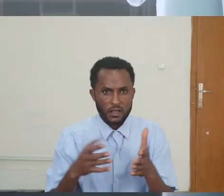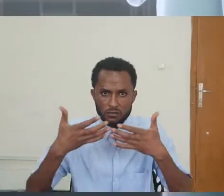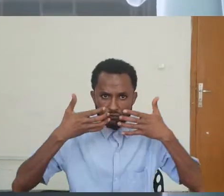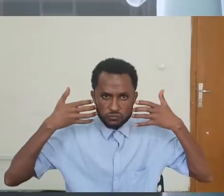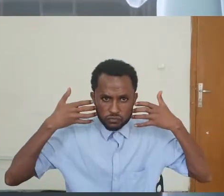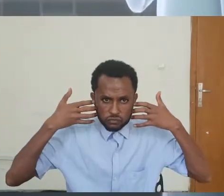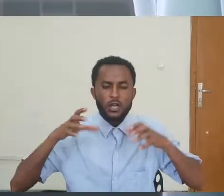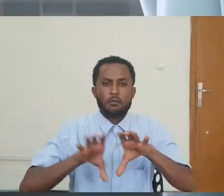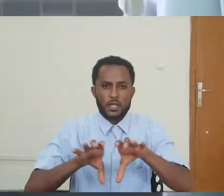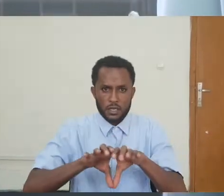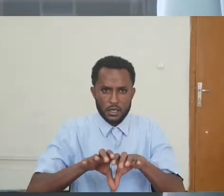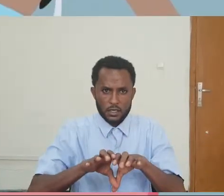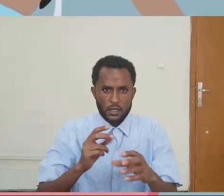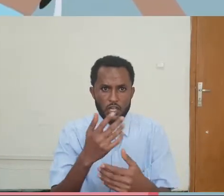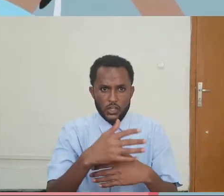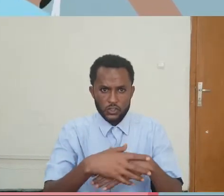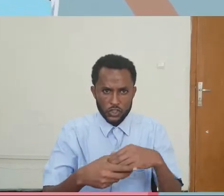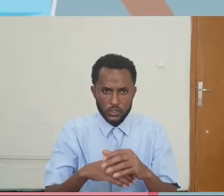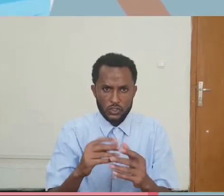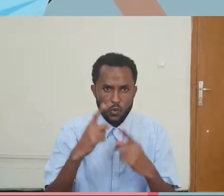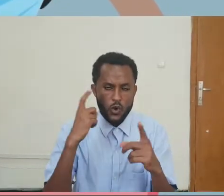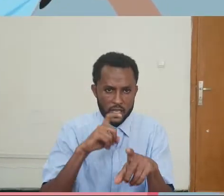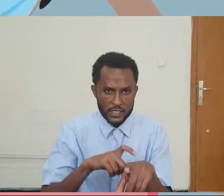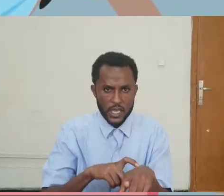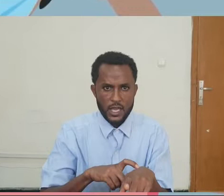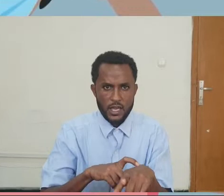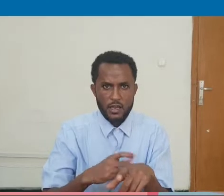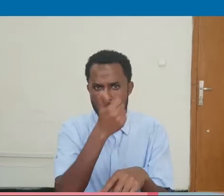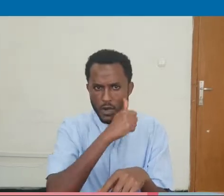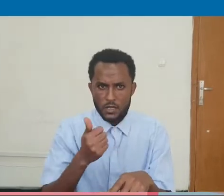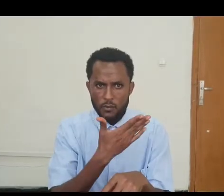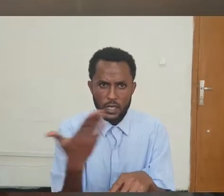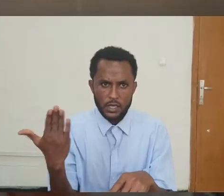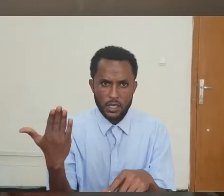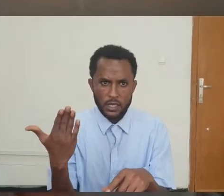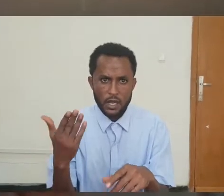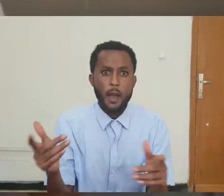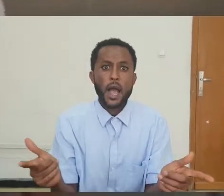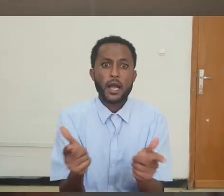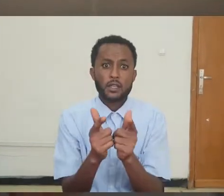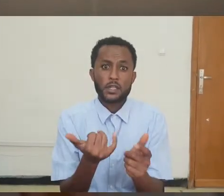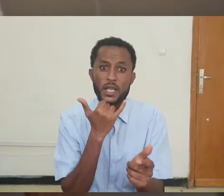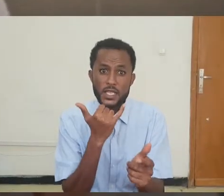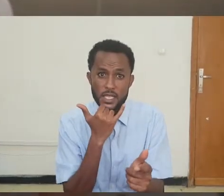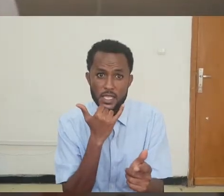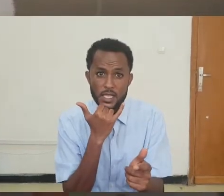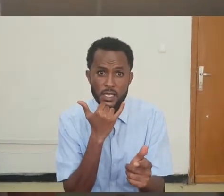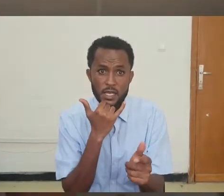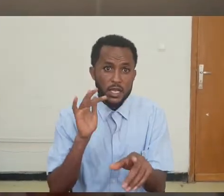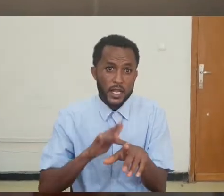አፍንጫችንንና አፋችንን ከመንካት መቆጠብ፣ አፍና አፍንጫን በአግባቡ መሸፈን ወይም ፌስ ማስክ መጠቀም፣ እጃችንን